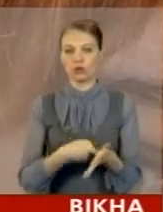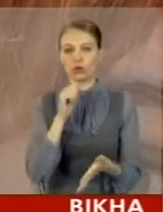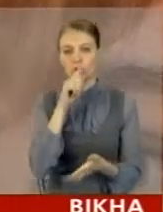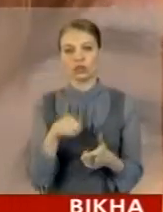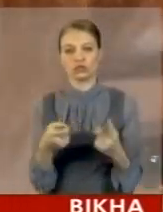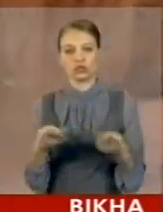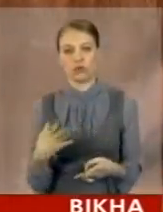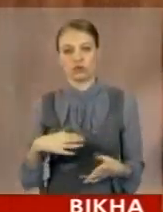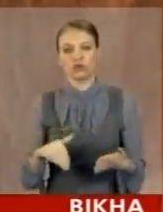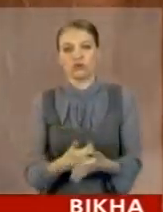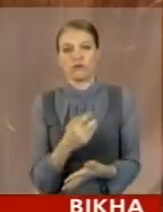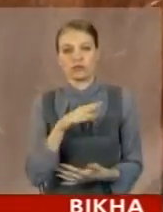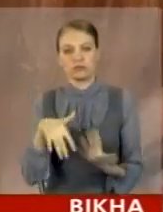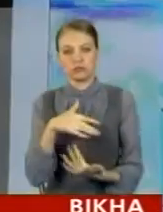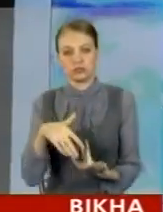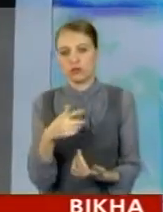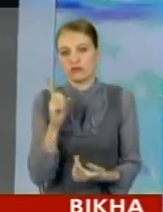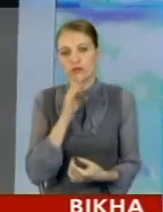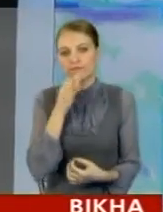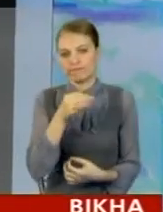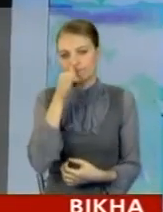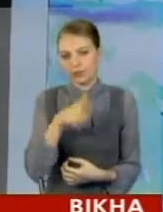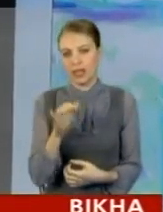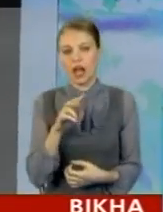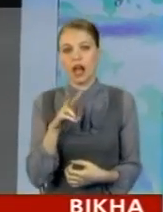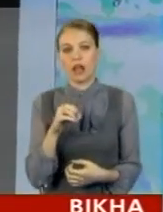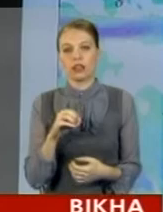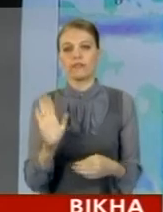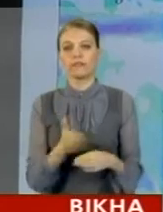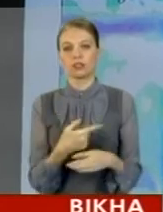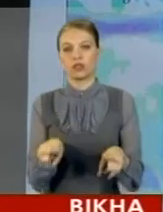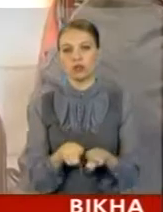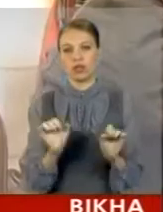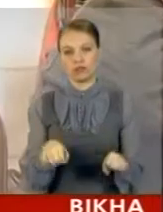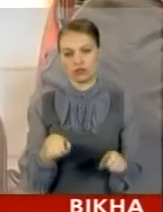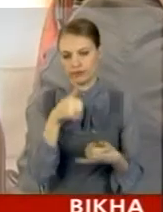варто очікувати нових смерчів, прогнозувати не беруться. Утім, відкинути такої можливості не можуть.